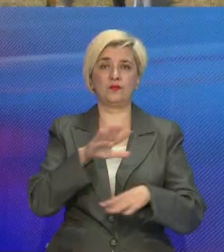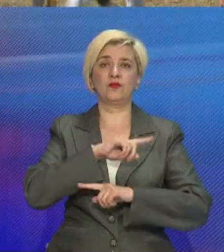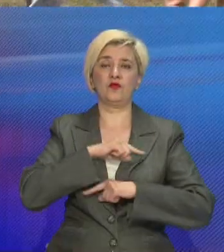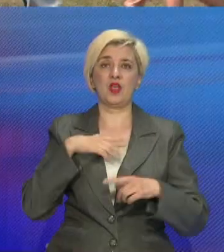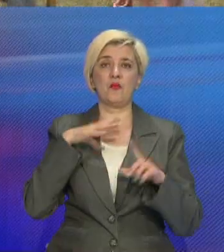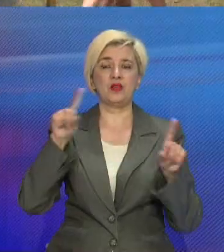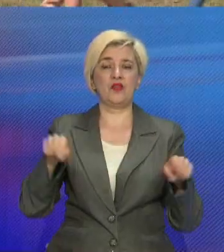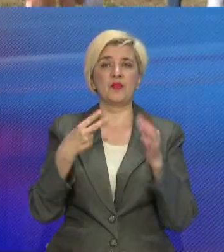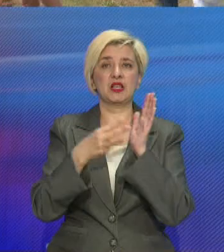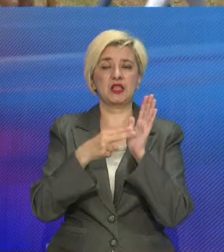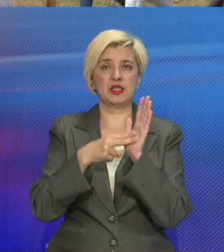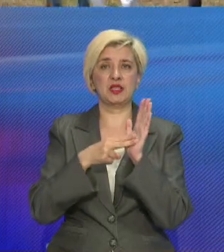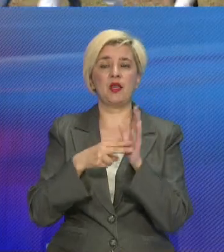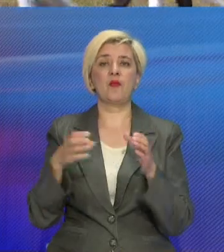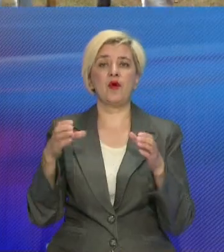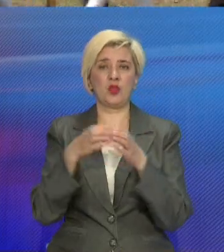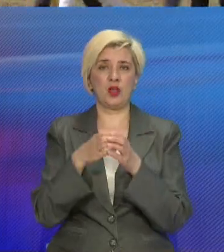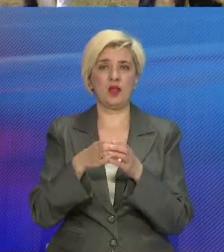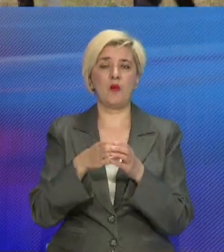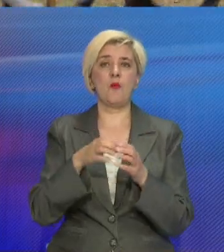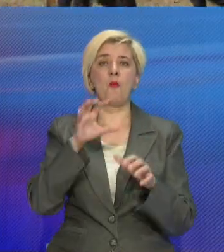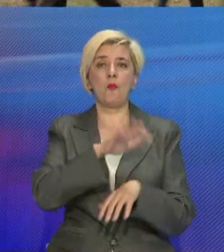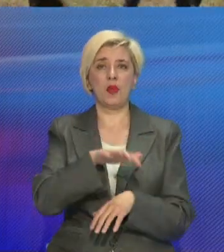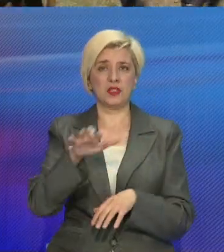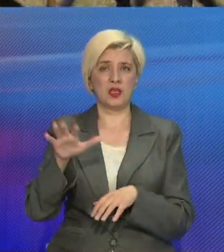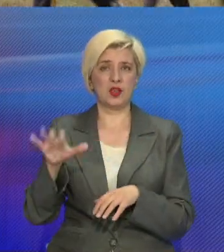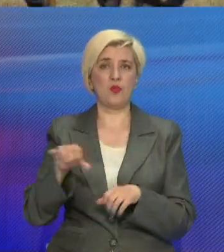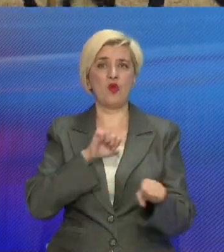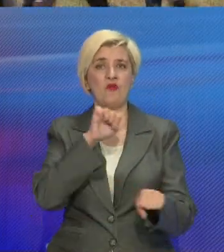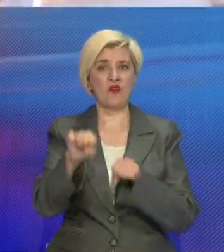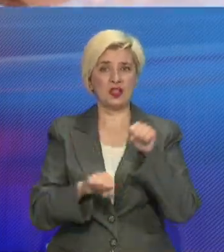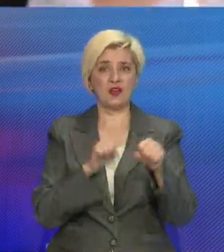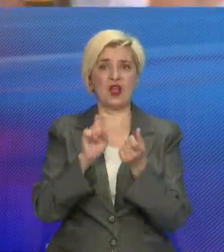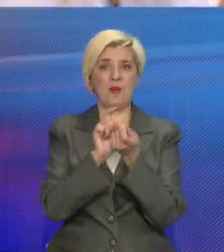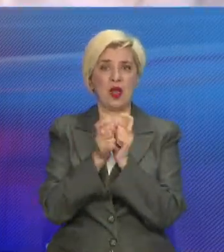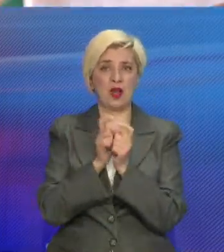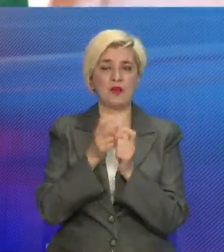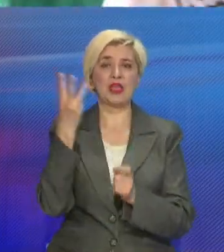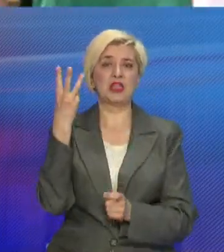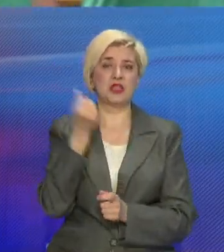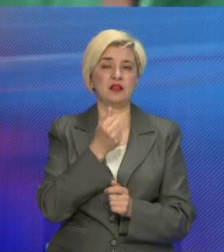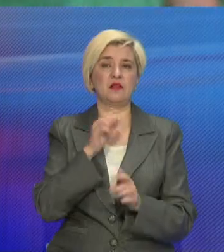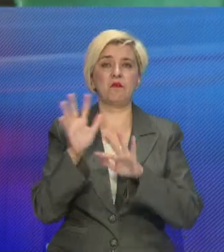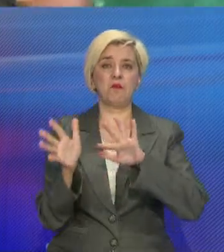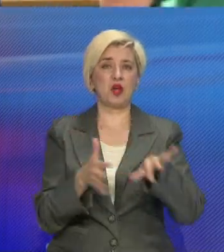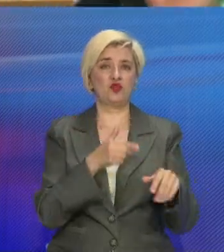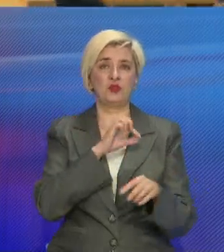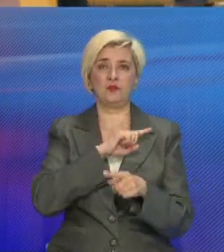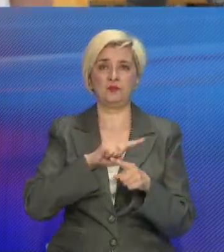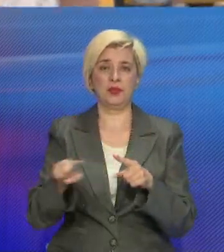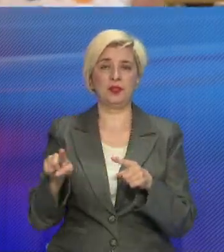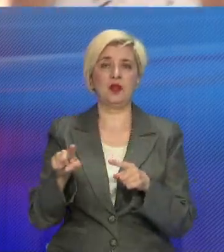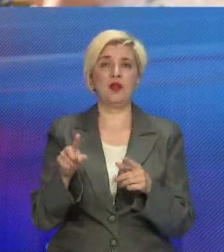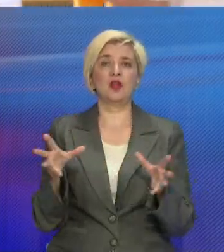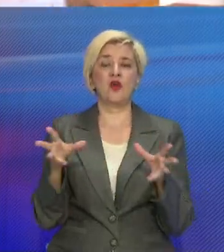– па баскетболе, ветразевым спорце, веславанні на байдарках і каноэ, барацьбе. 3 тыдні праляцелі імгненна.